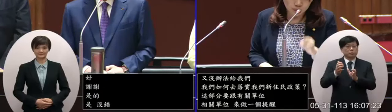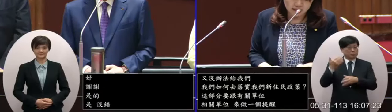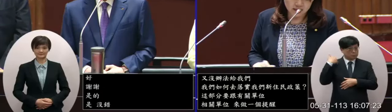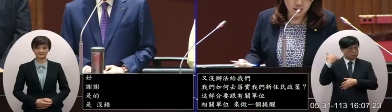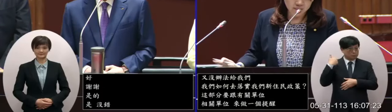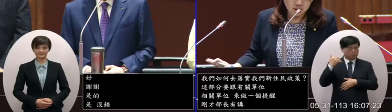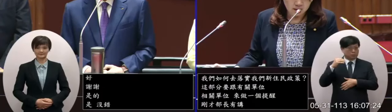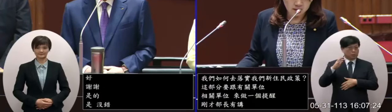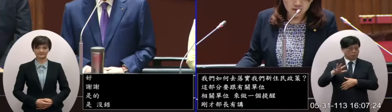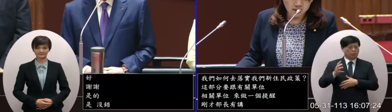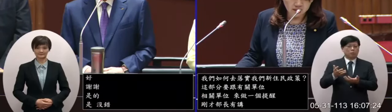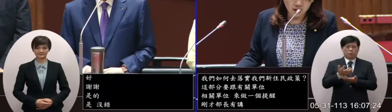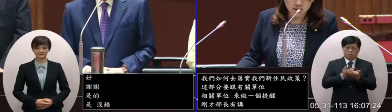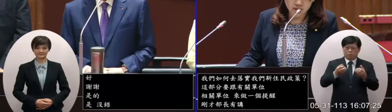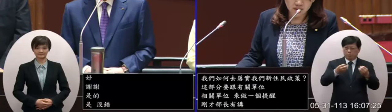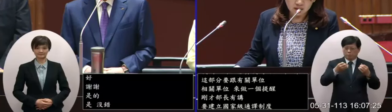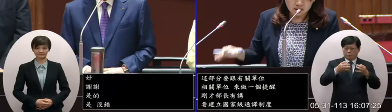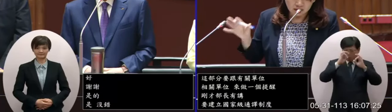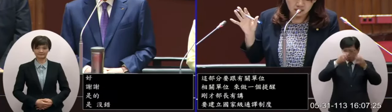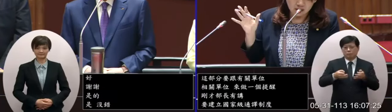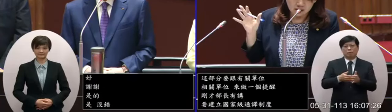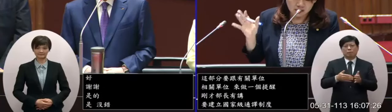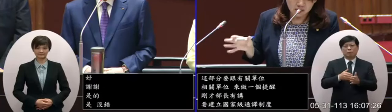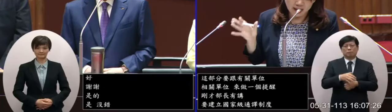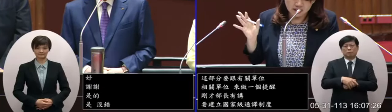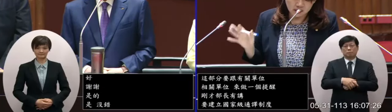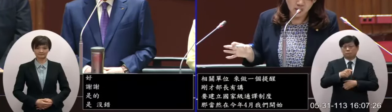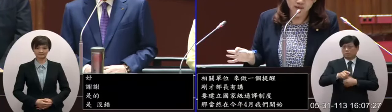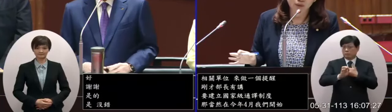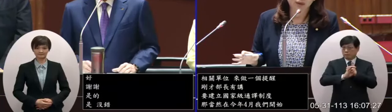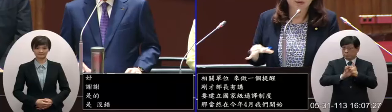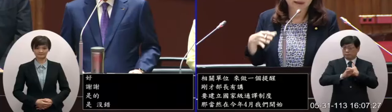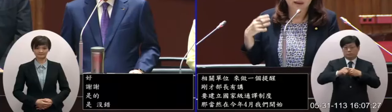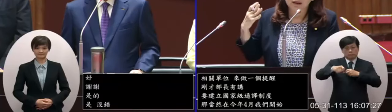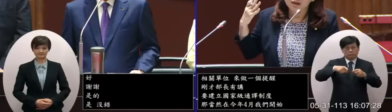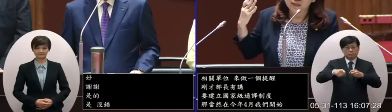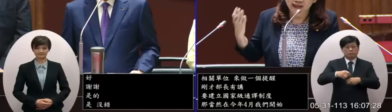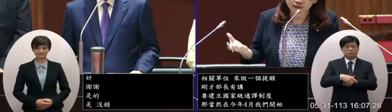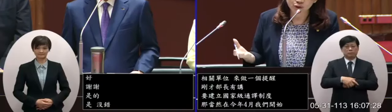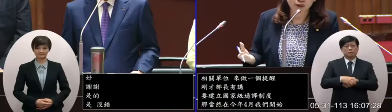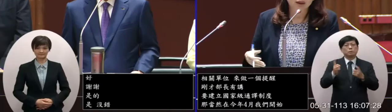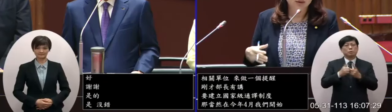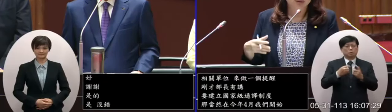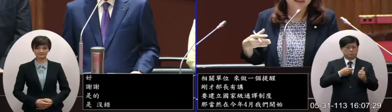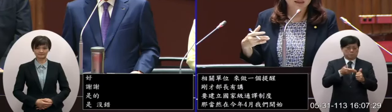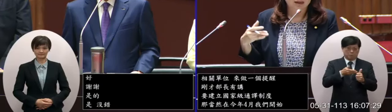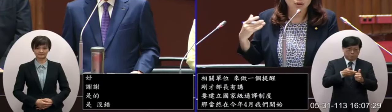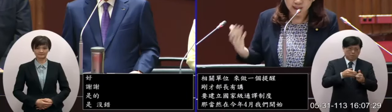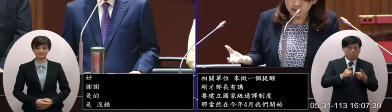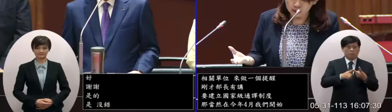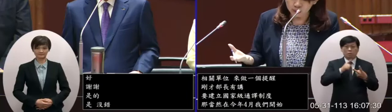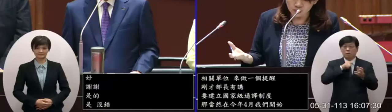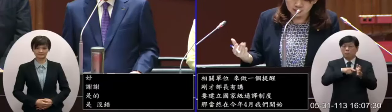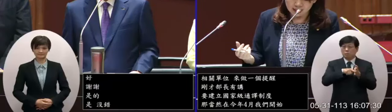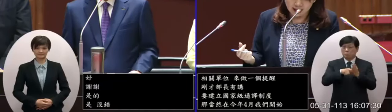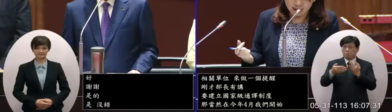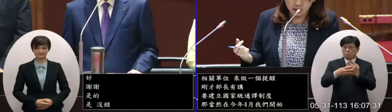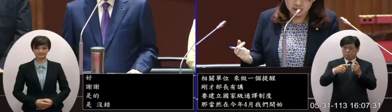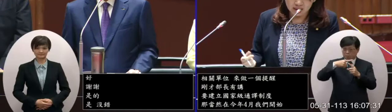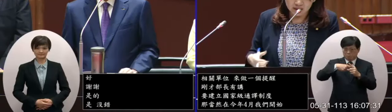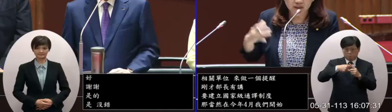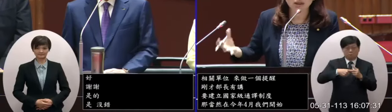也做过了一些一个检讨。其实这个示范计划对我们的培训、对这个专业度，